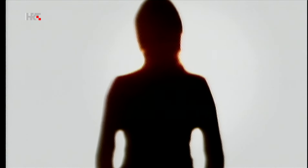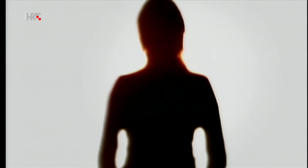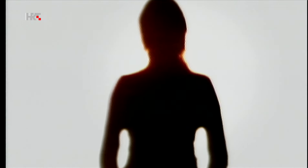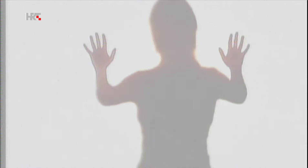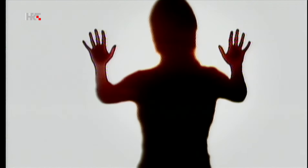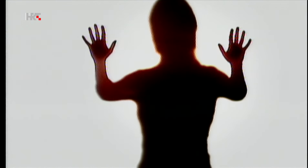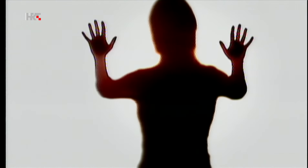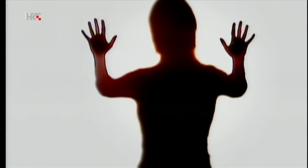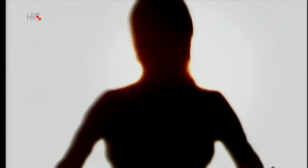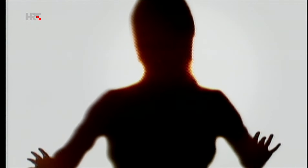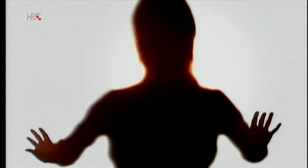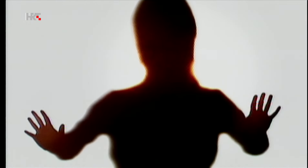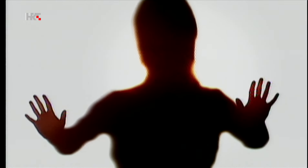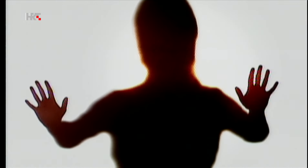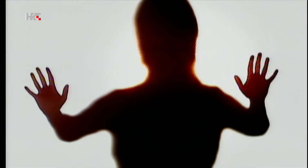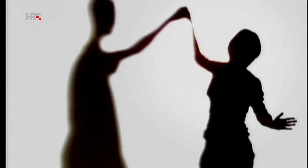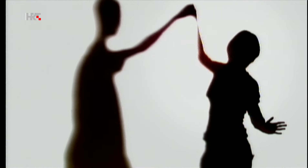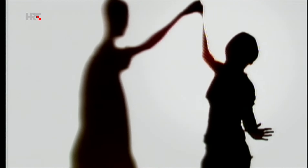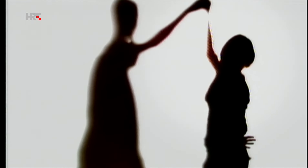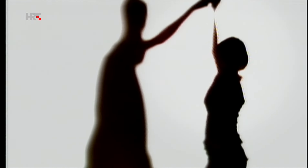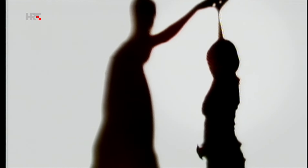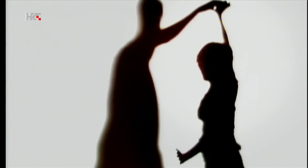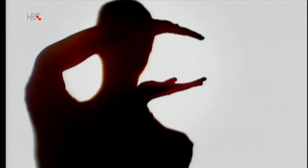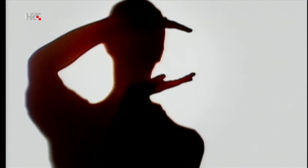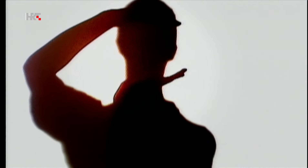МУЗЫКАЛЬНАЯ ЗАСТАВКА